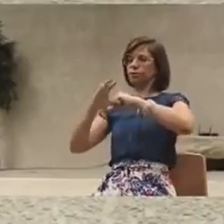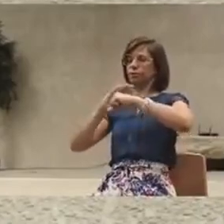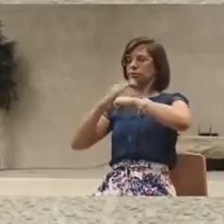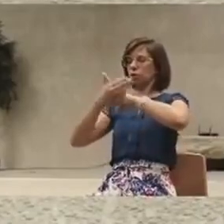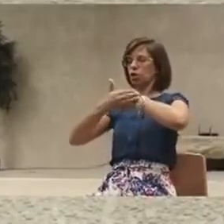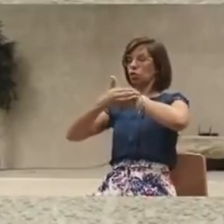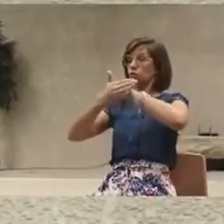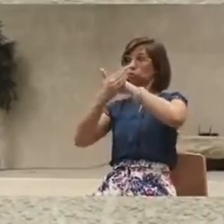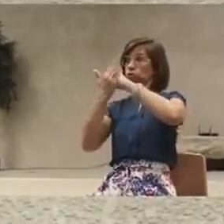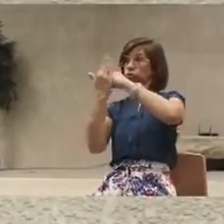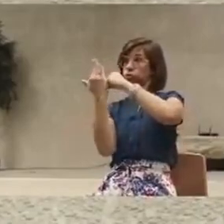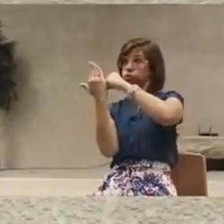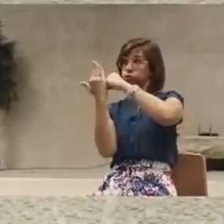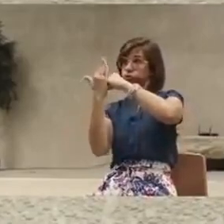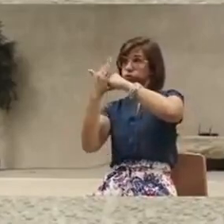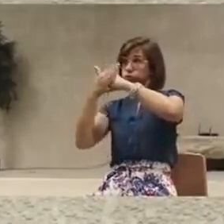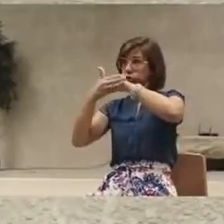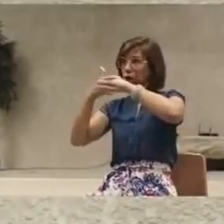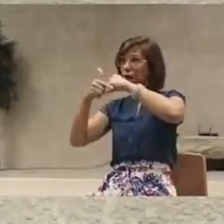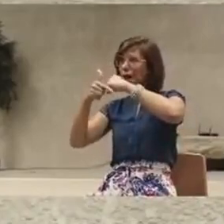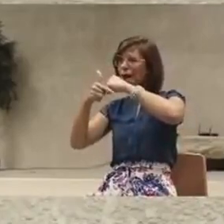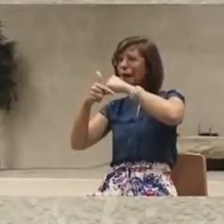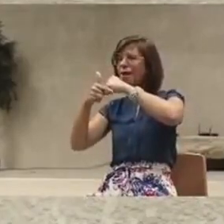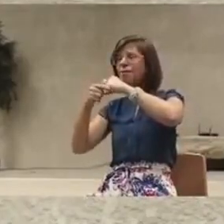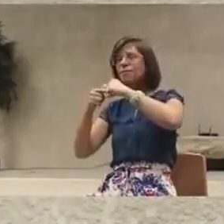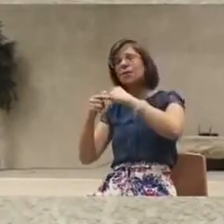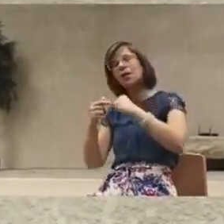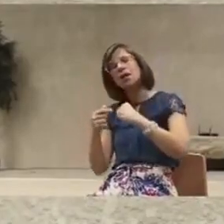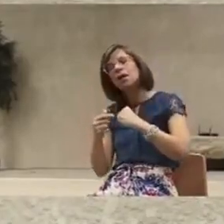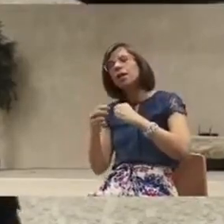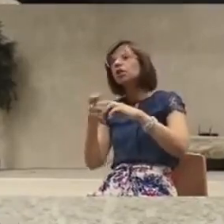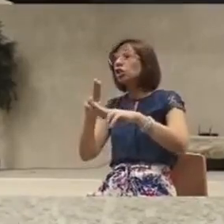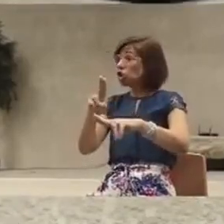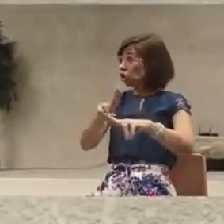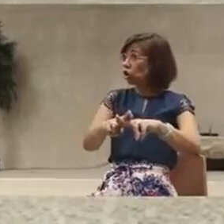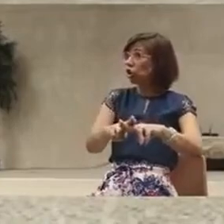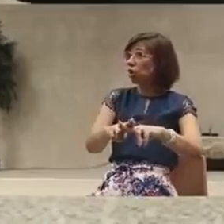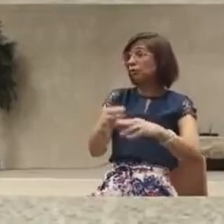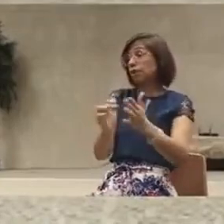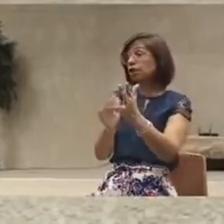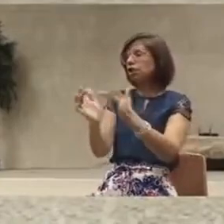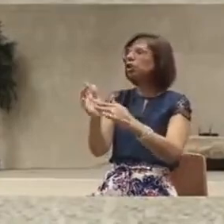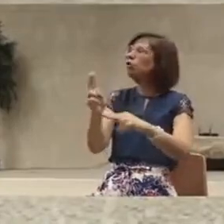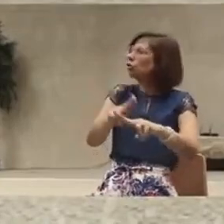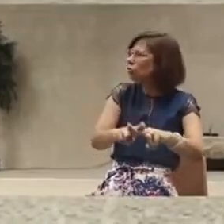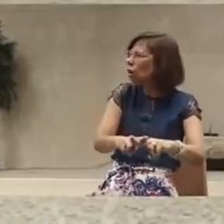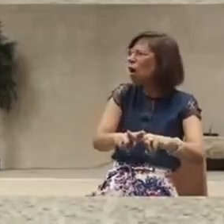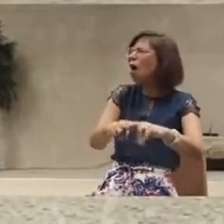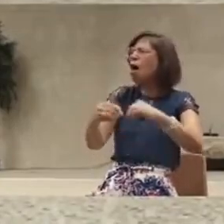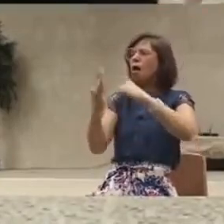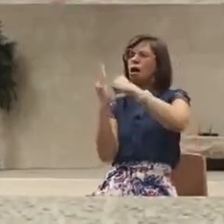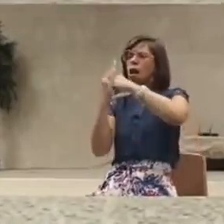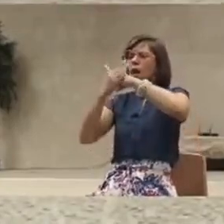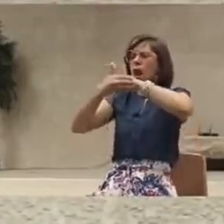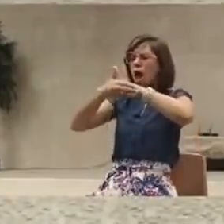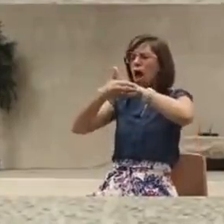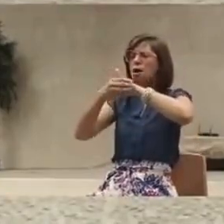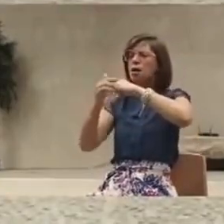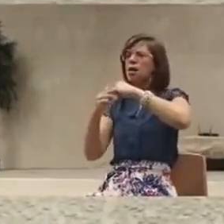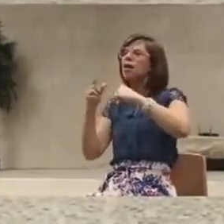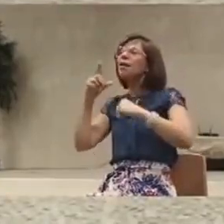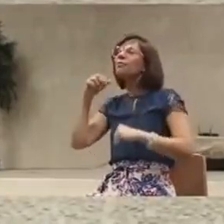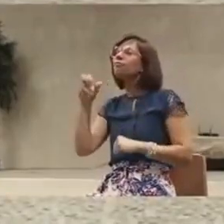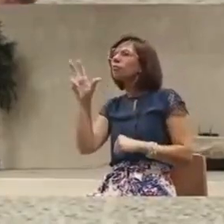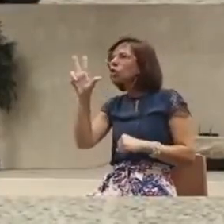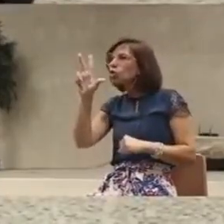et elles s'inquiétaient. Qui nous roulera la pierre? Parce qu'elles ont vu la pierre qui a été énorme, qui a été placée devant le tombeau de